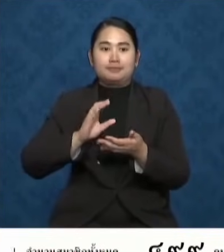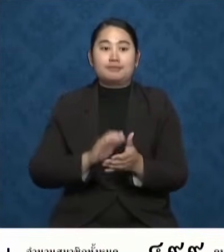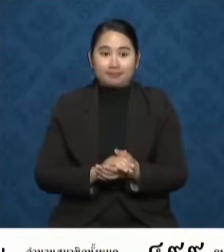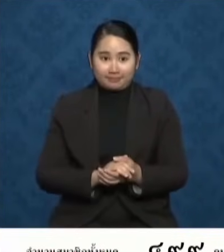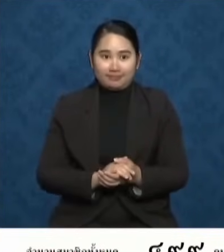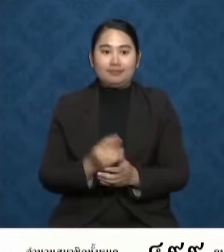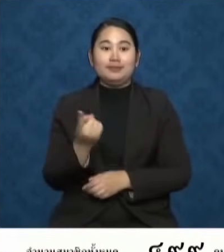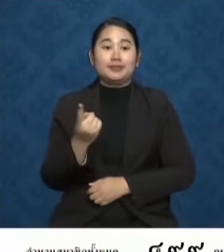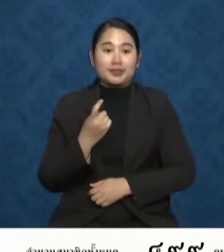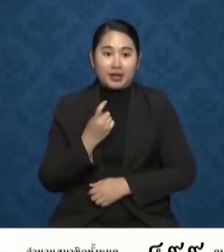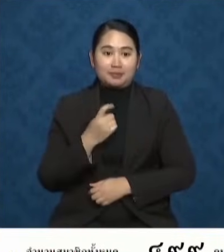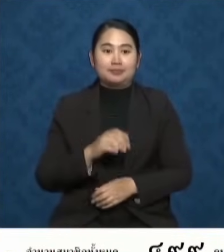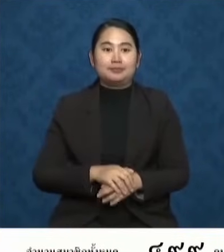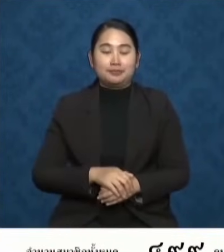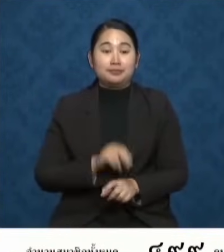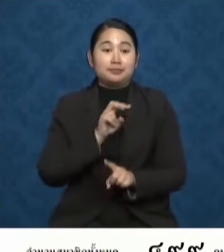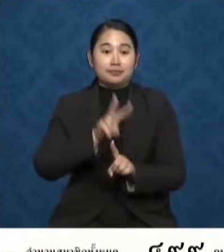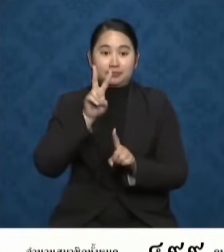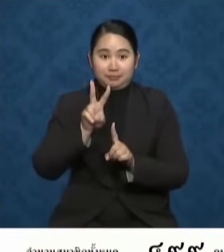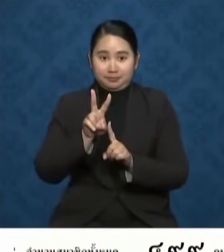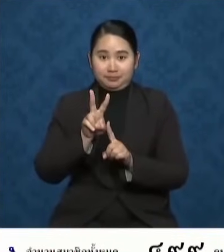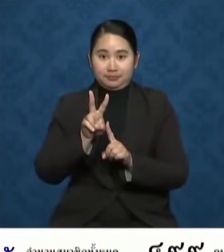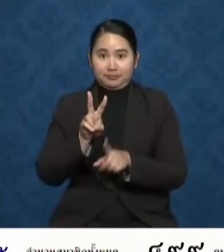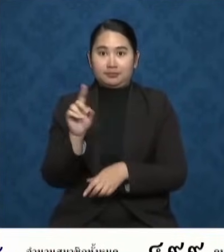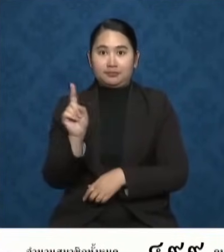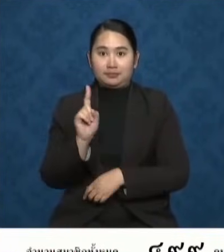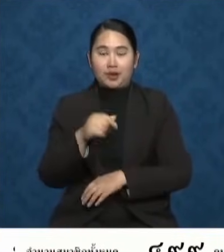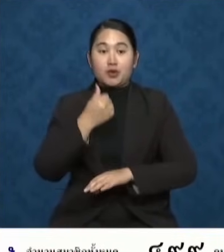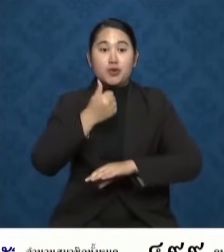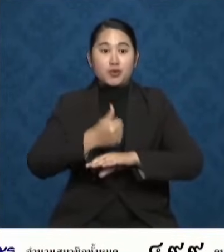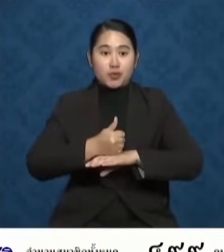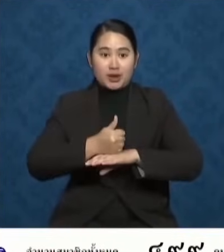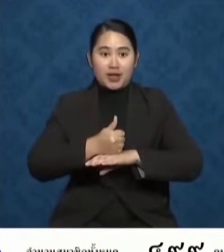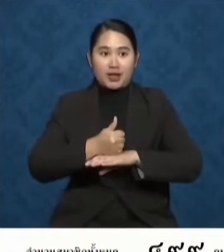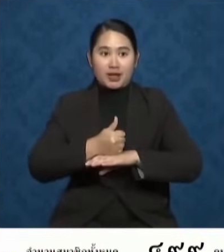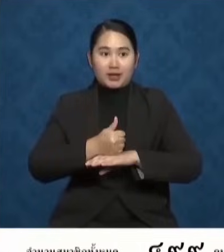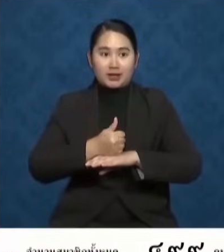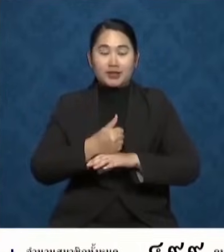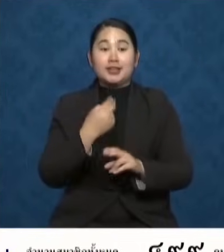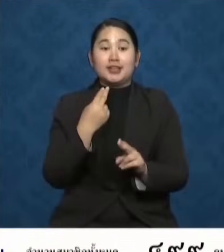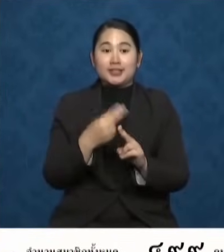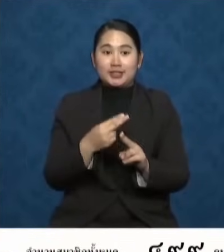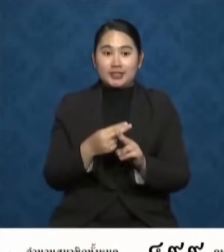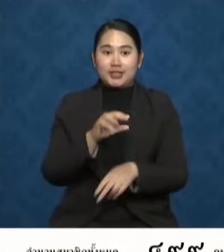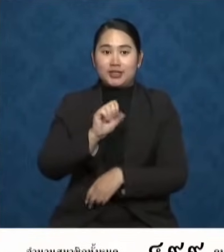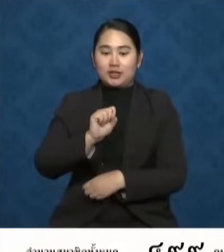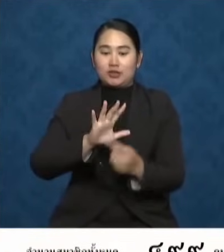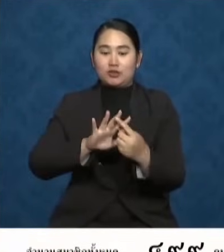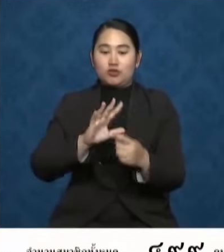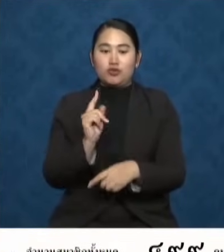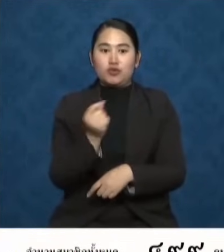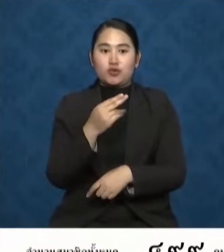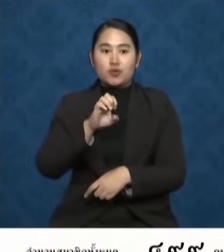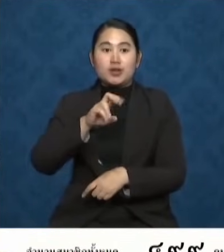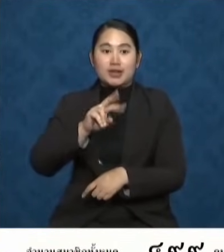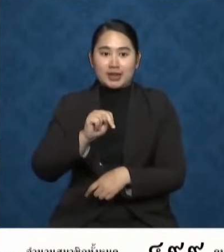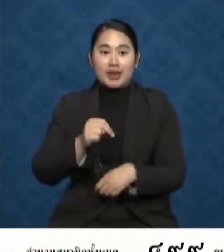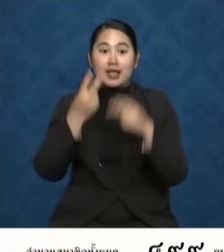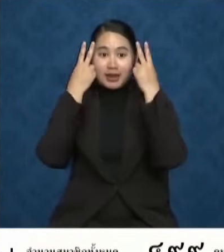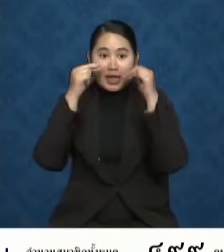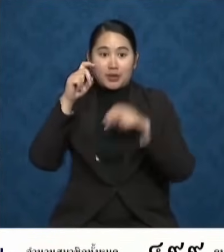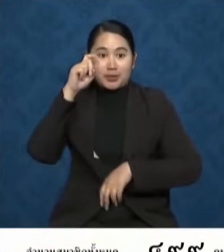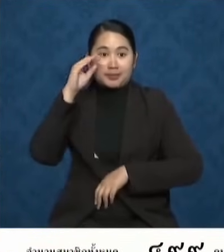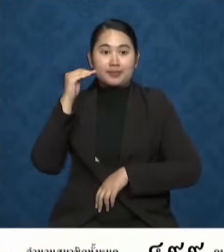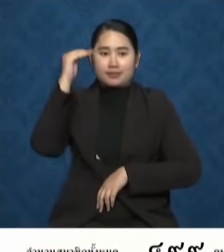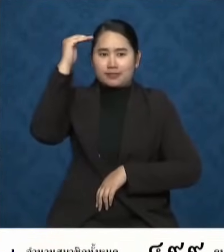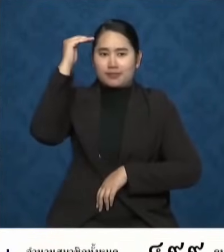หนึ่งประการที่สองนี่รัฐมนตรีชื่อสุทินนายกชื่อเศรษฐานี่กองทัพจะมีอะ